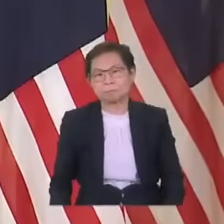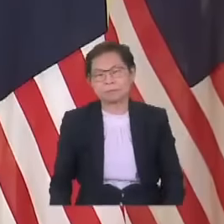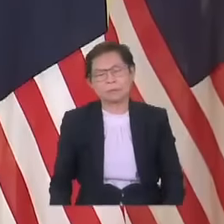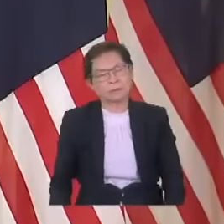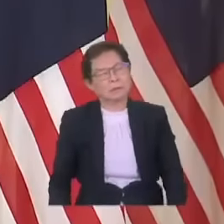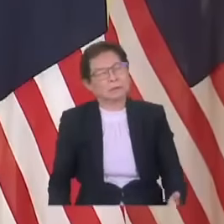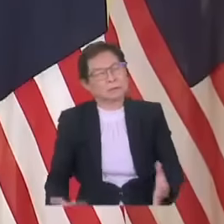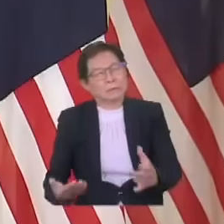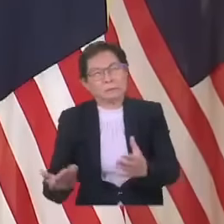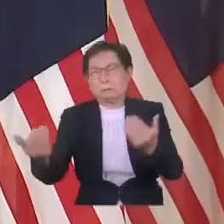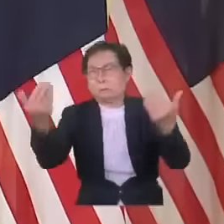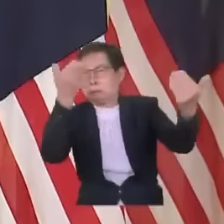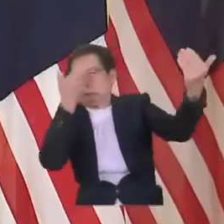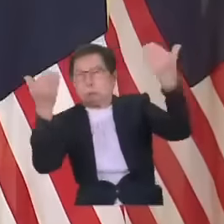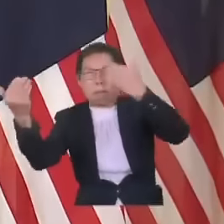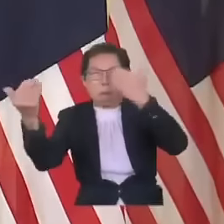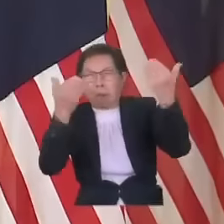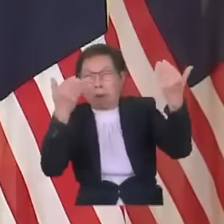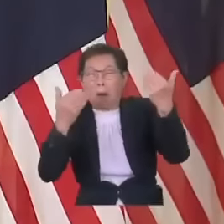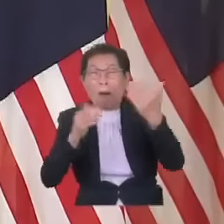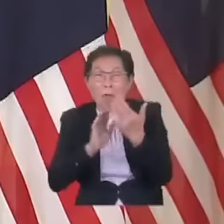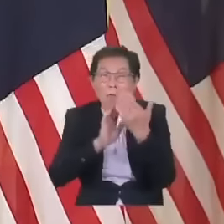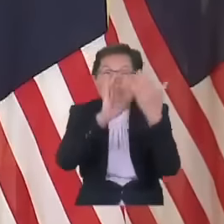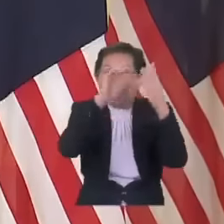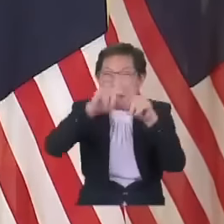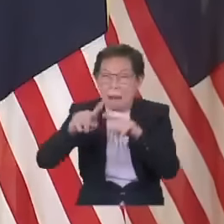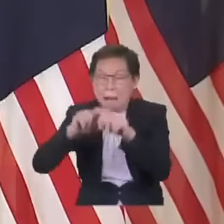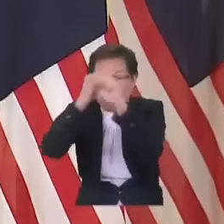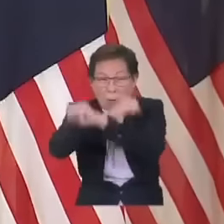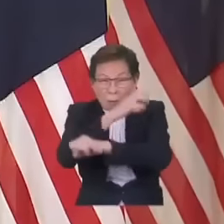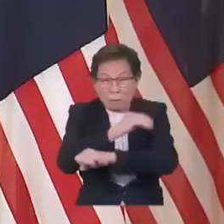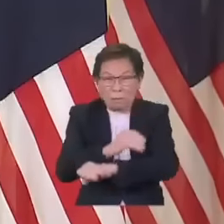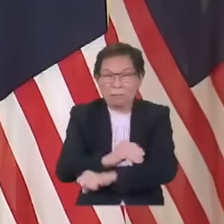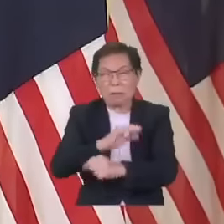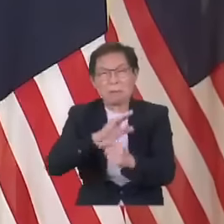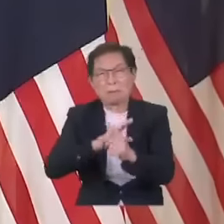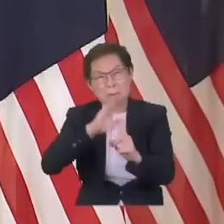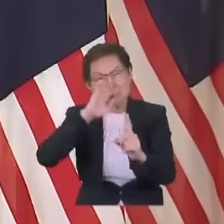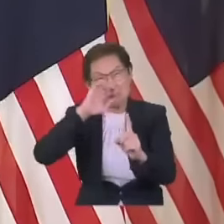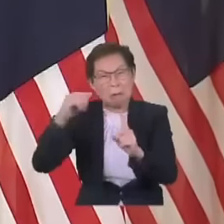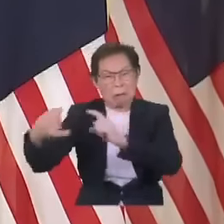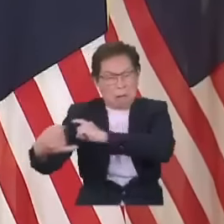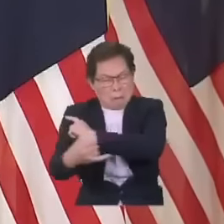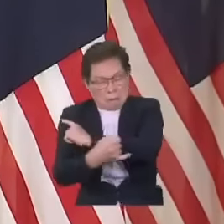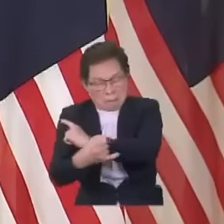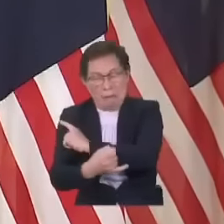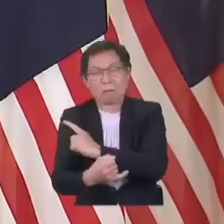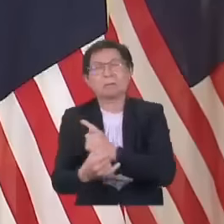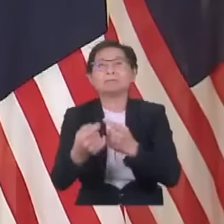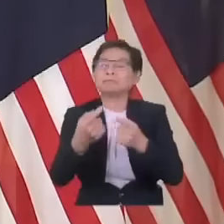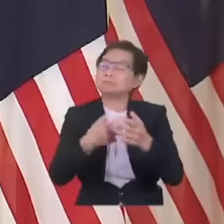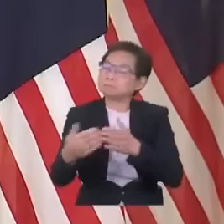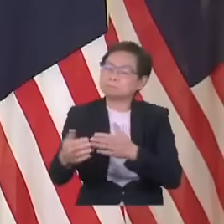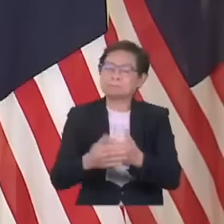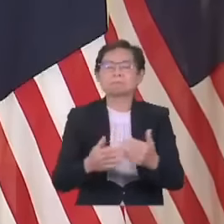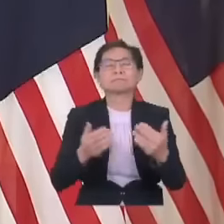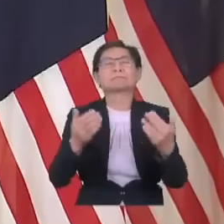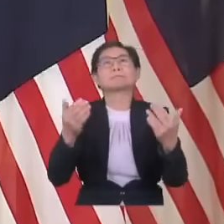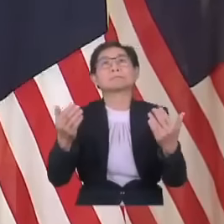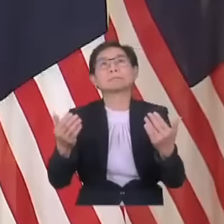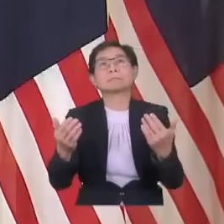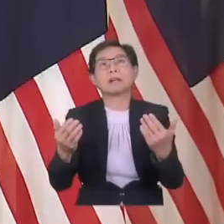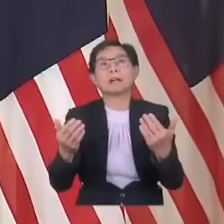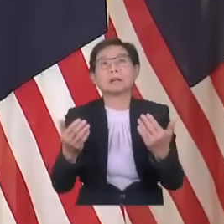diasah berbagai cabaran Tomohon serta fitnah namun Alhamdulillah dengan